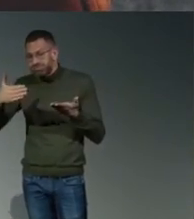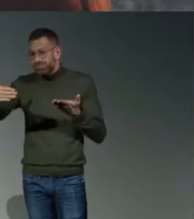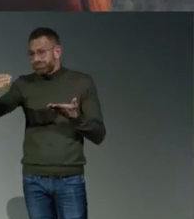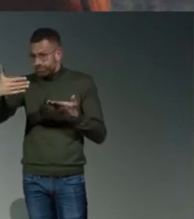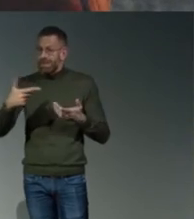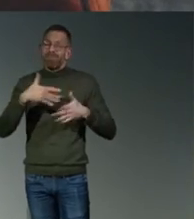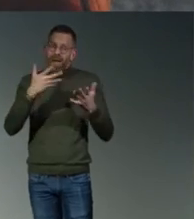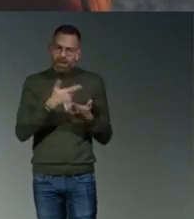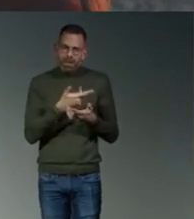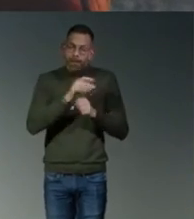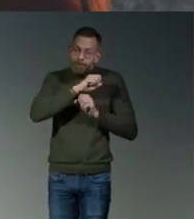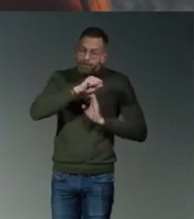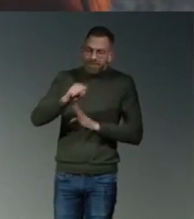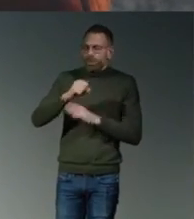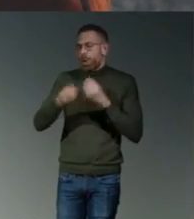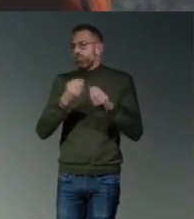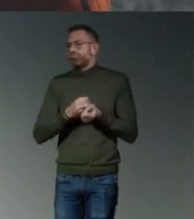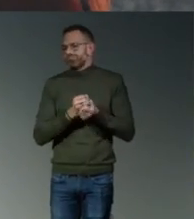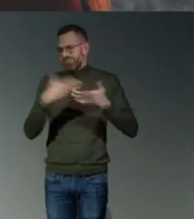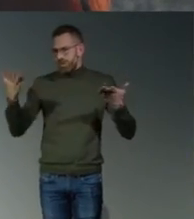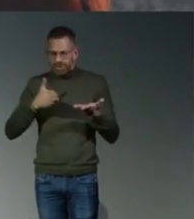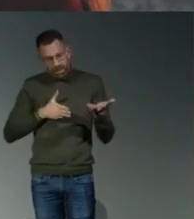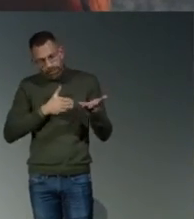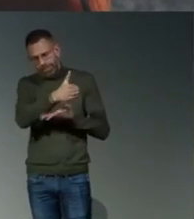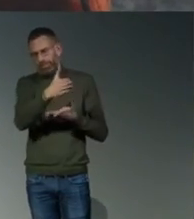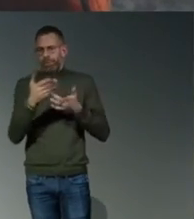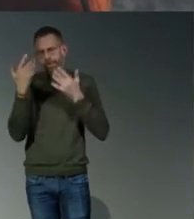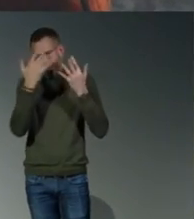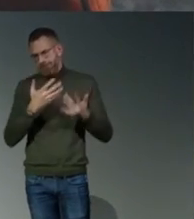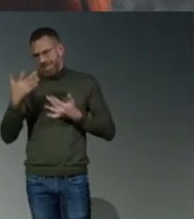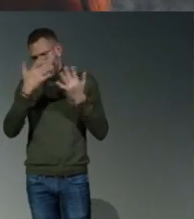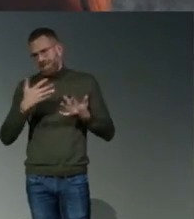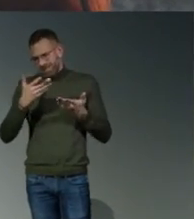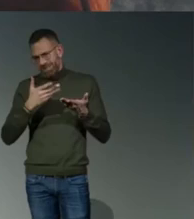prioritaire ou majoritaire pour l'instant, c'est quand même la formation mathématique